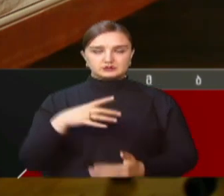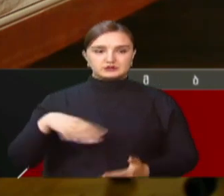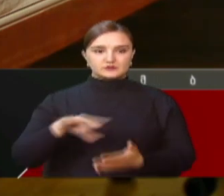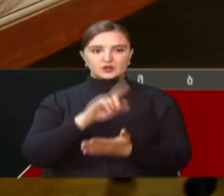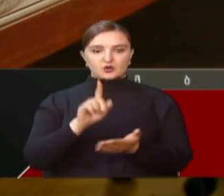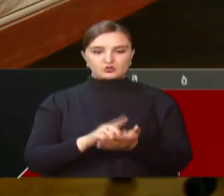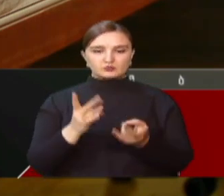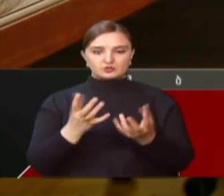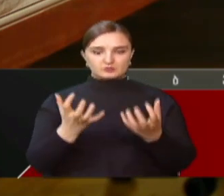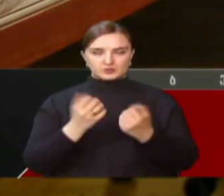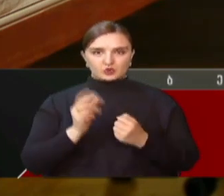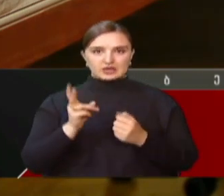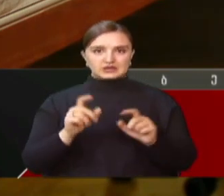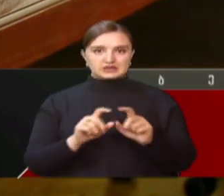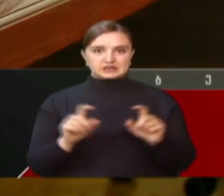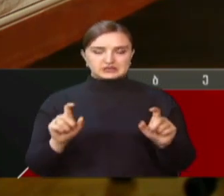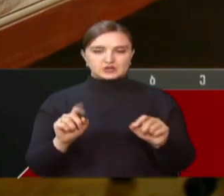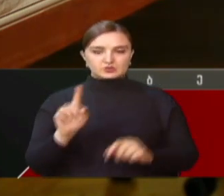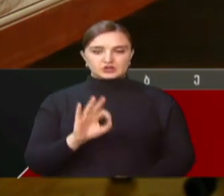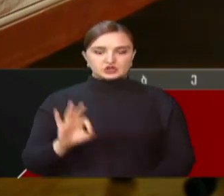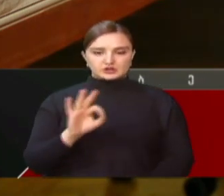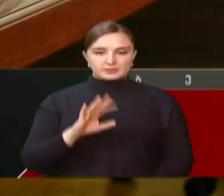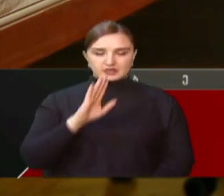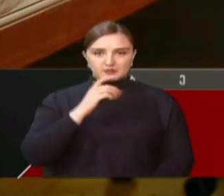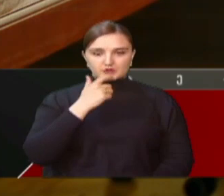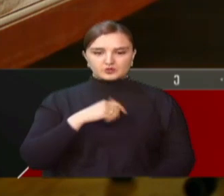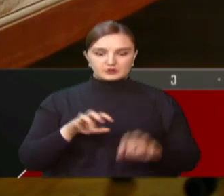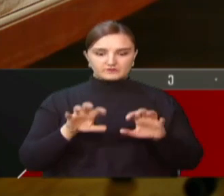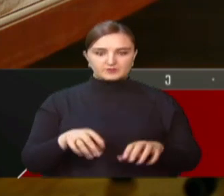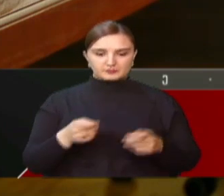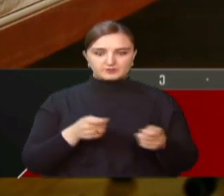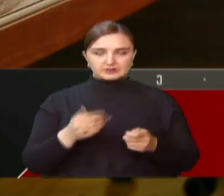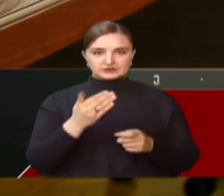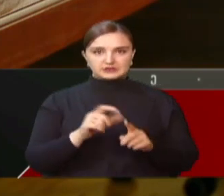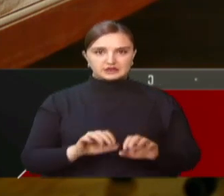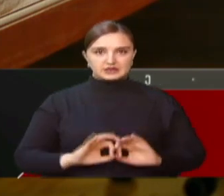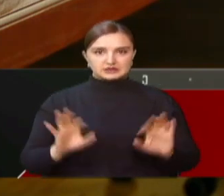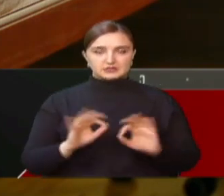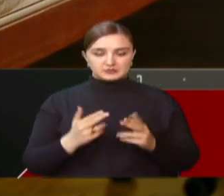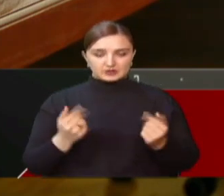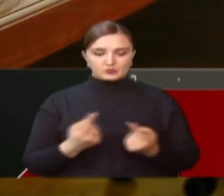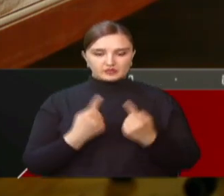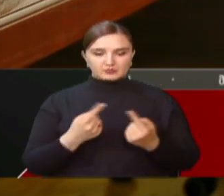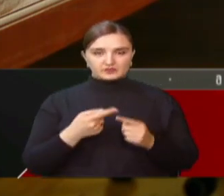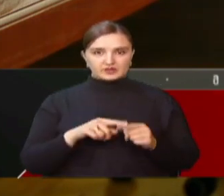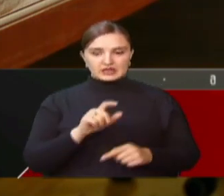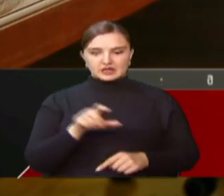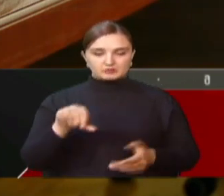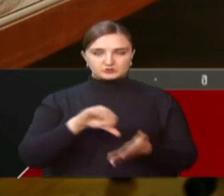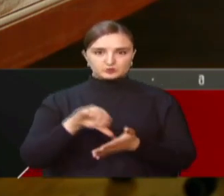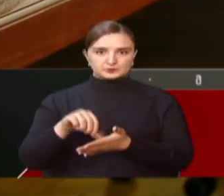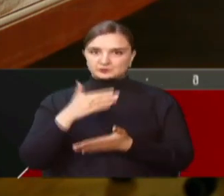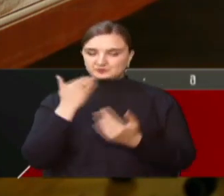საქართველო აუცილებლად უნდა მიიღოს კანდიდატის სტატუსი. Რაც შეეხება ქალბატონი პრეზიდენტის განცხადებებს, ბუნებრივია აქ არმებულება ადამიანი,